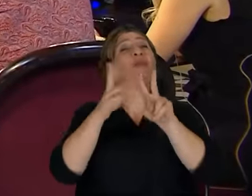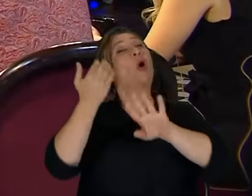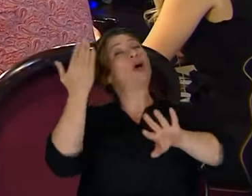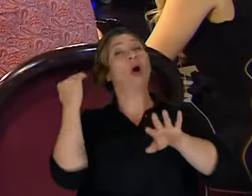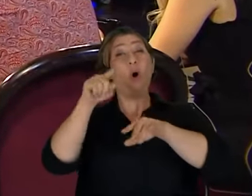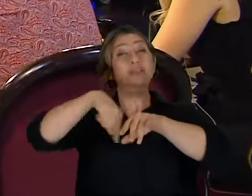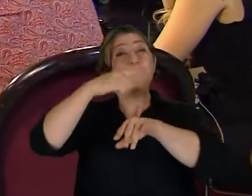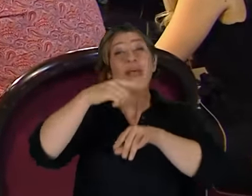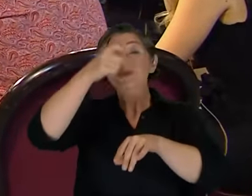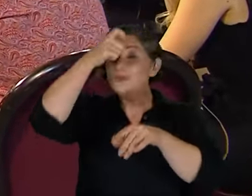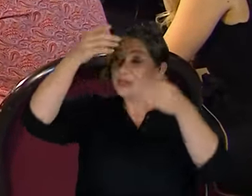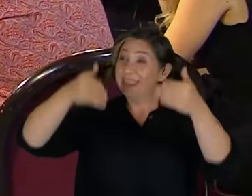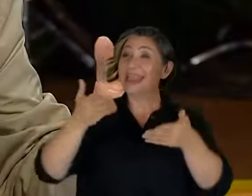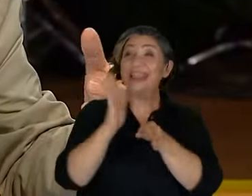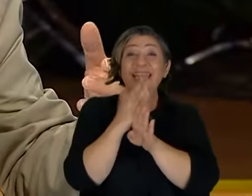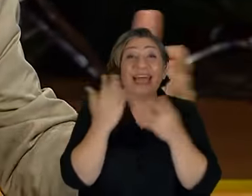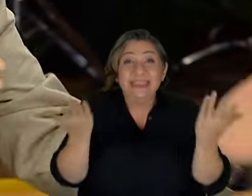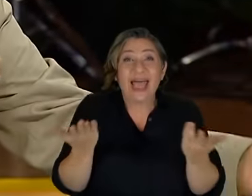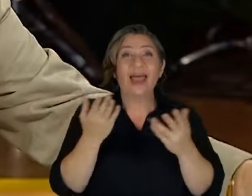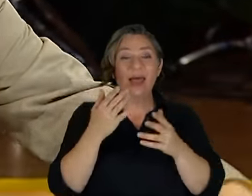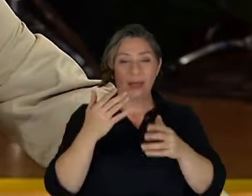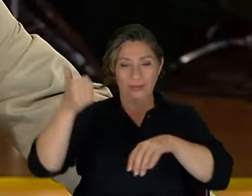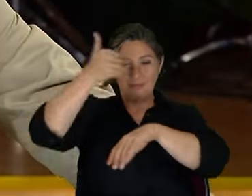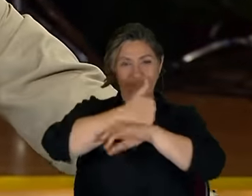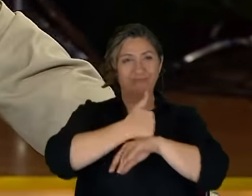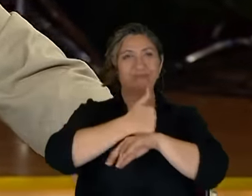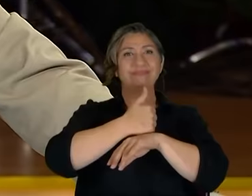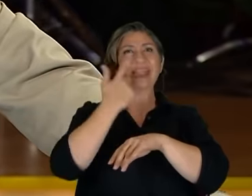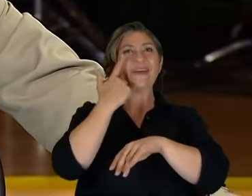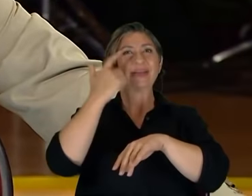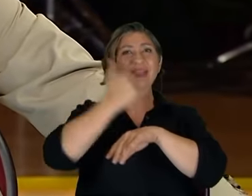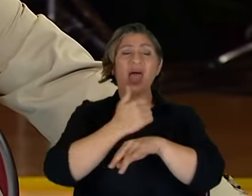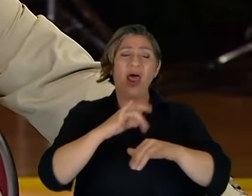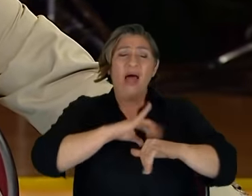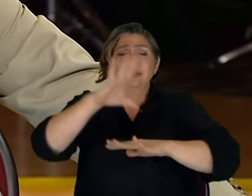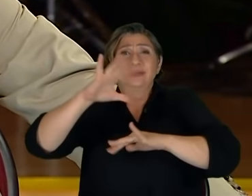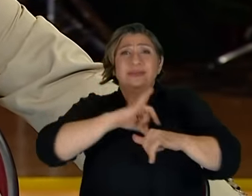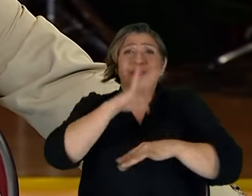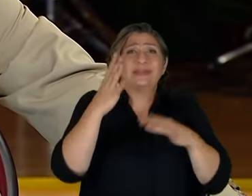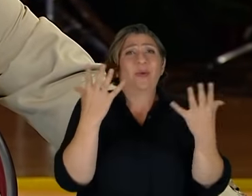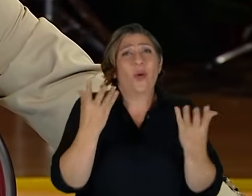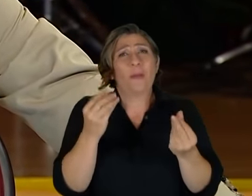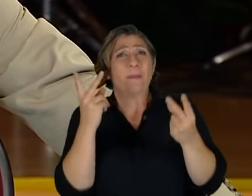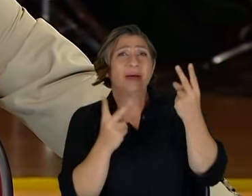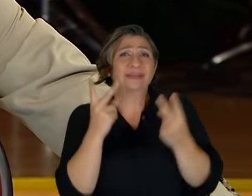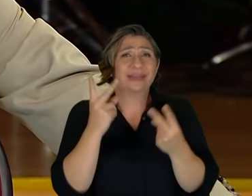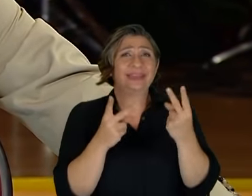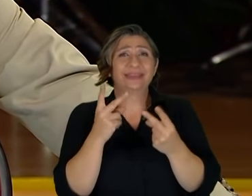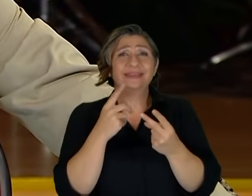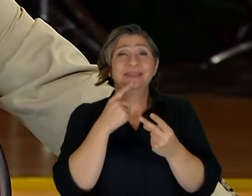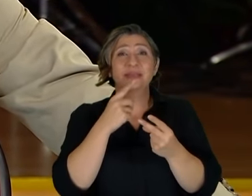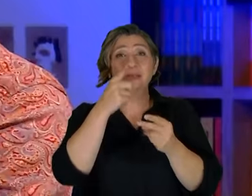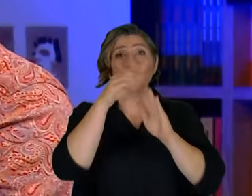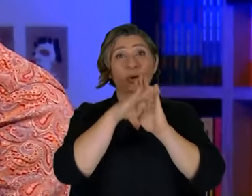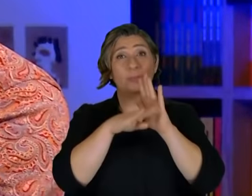zamanların Türkiye'sinde nedense iktidardan insanlar rahatsız olabiliyorlardı kimi söylenen şey. Sizin de